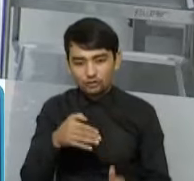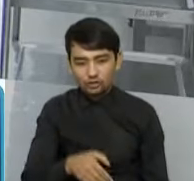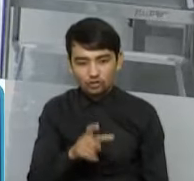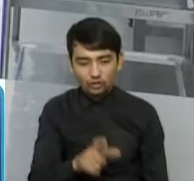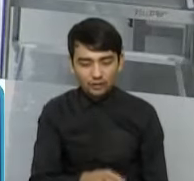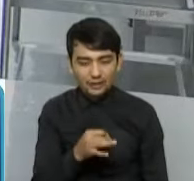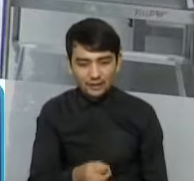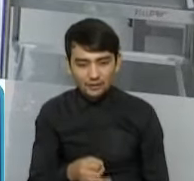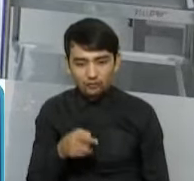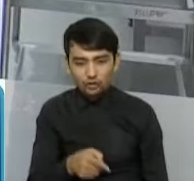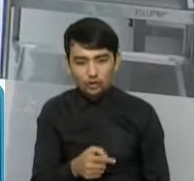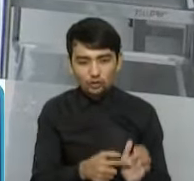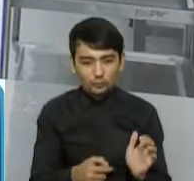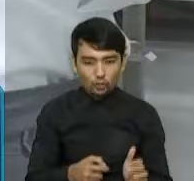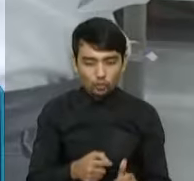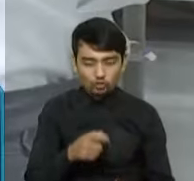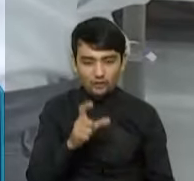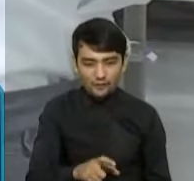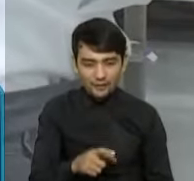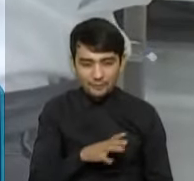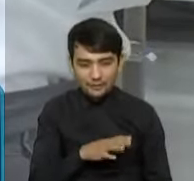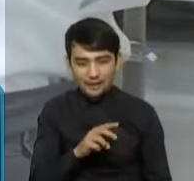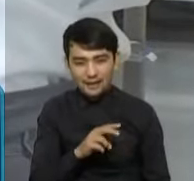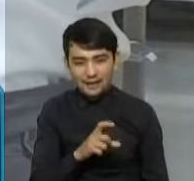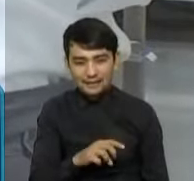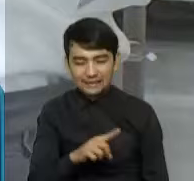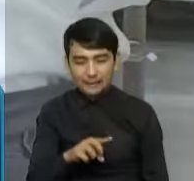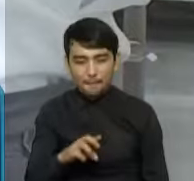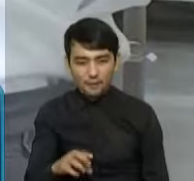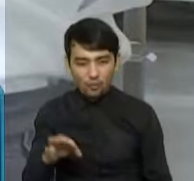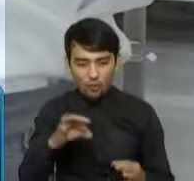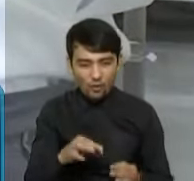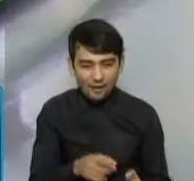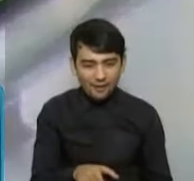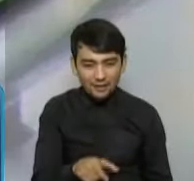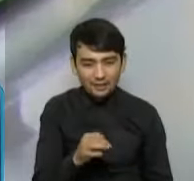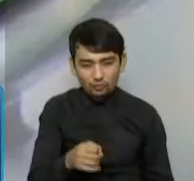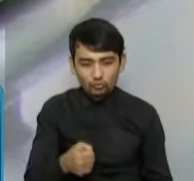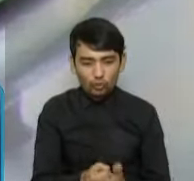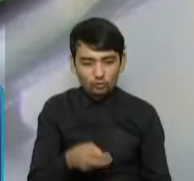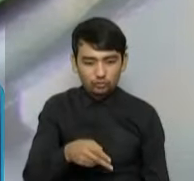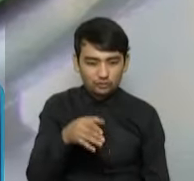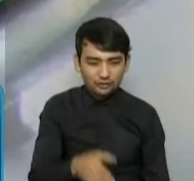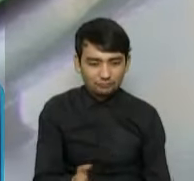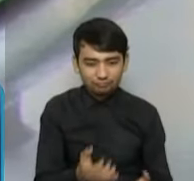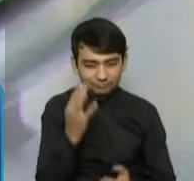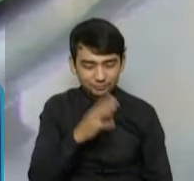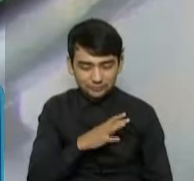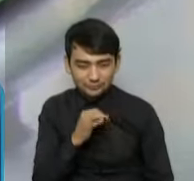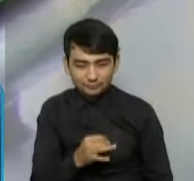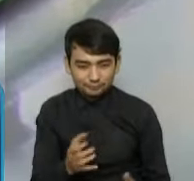1700 проектов профинансировано по линии МСБ. До конца года этот показатель планируют довести до 2000. Всего на поддержку выделено